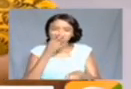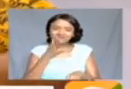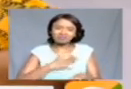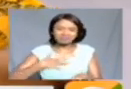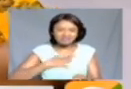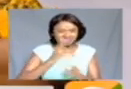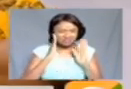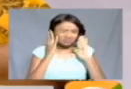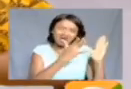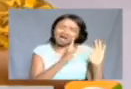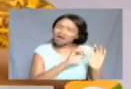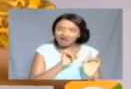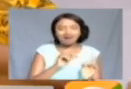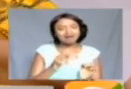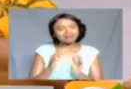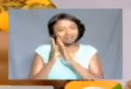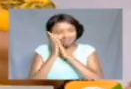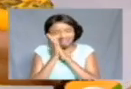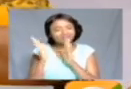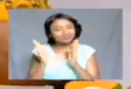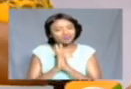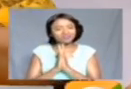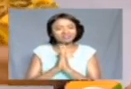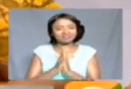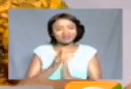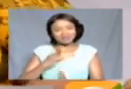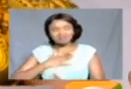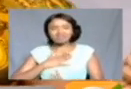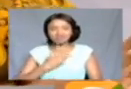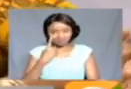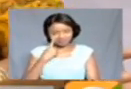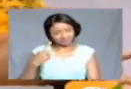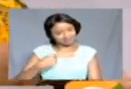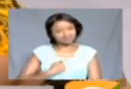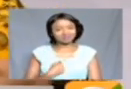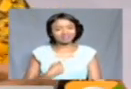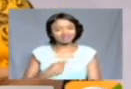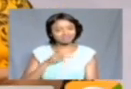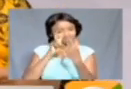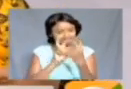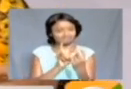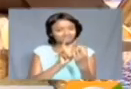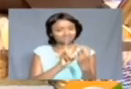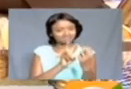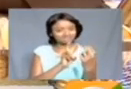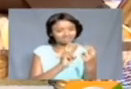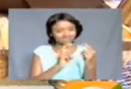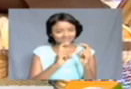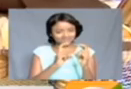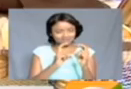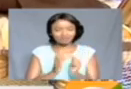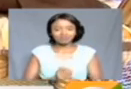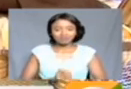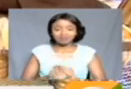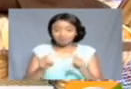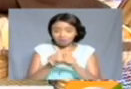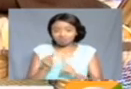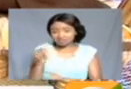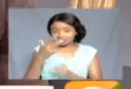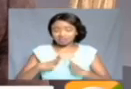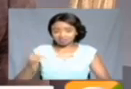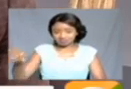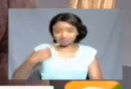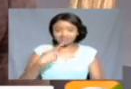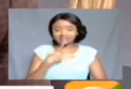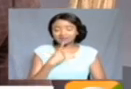namgeuzi. Namwambia geuka, mimi sikuja uangalie ukuta, uniangalie mimi. Sasa Bi Msafwari, kuna wale watu wanasema, kuna mtu ameweza kusema kwamba wakati unaishi na mke wako ama